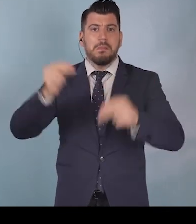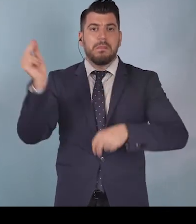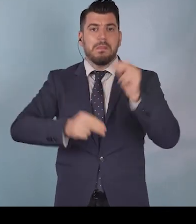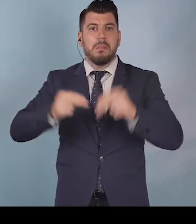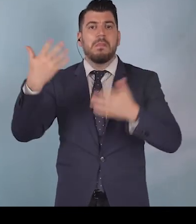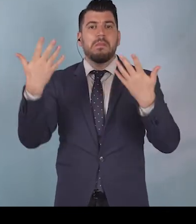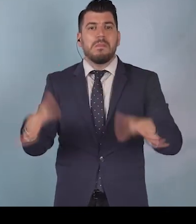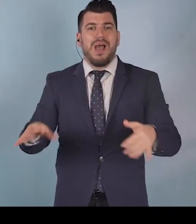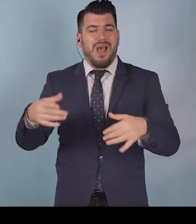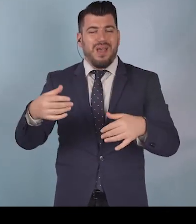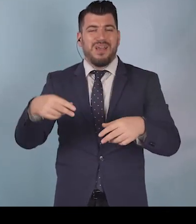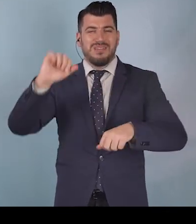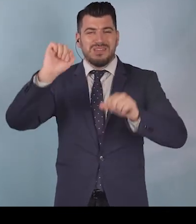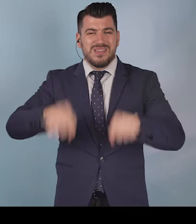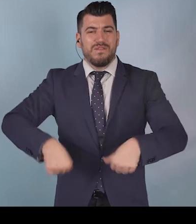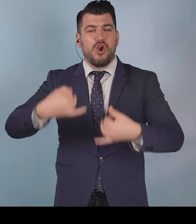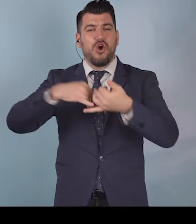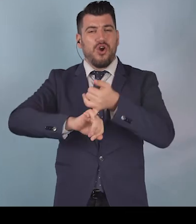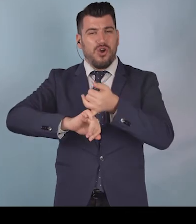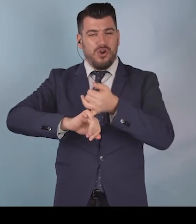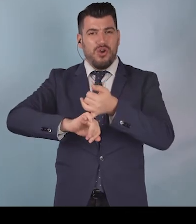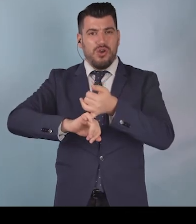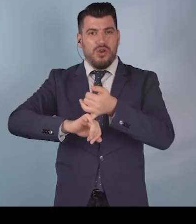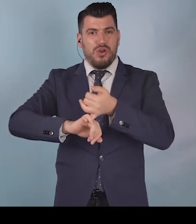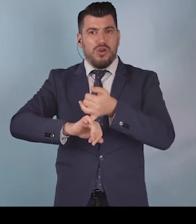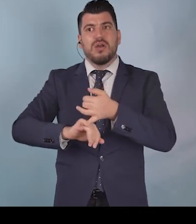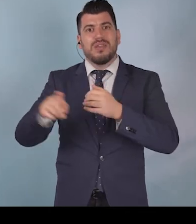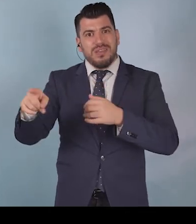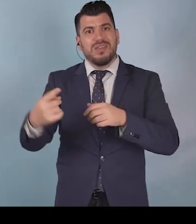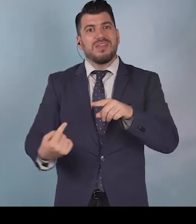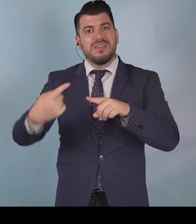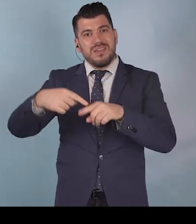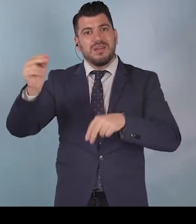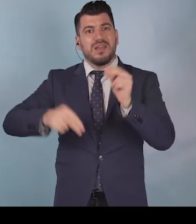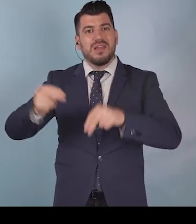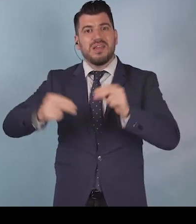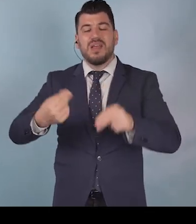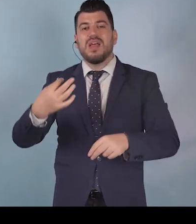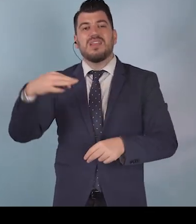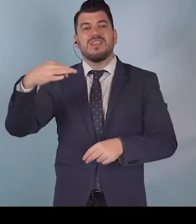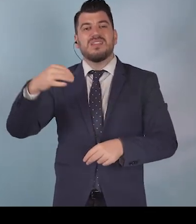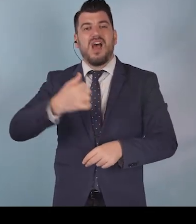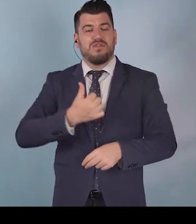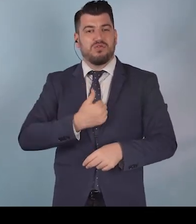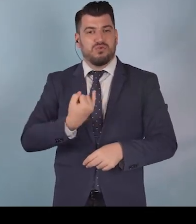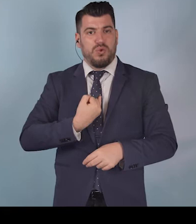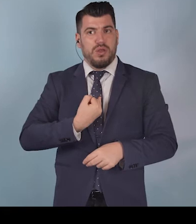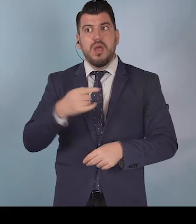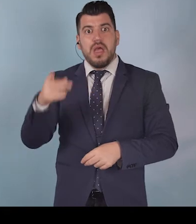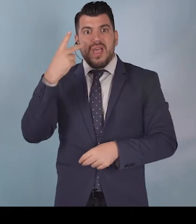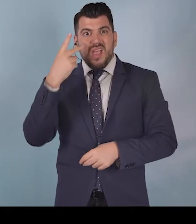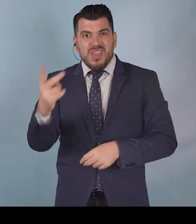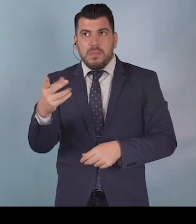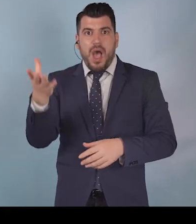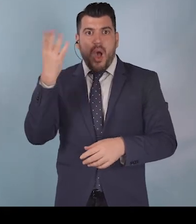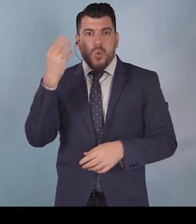του Συμφώνου Συμβίωσης και της Ταυτότητας Φύλου. Είχαν ακουστεί πράγματα μέσα στη Βουλή τα οποία ήταν εξαιρετικά